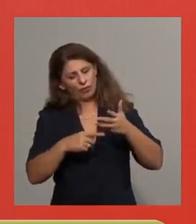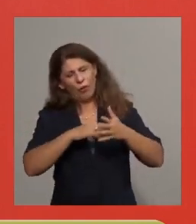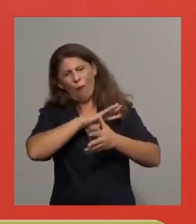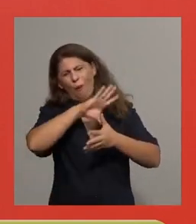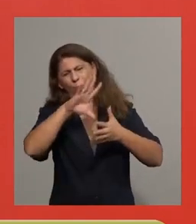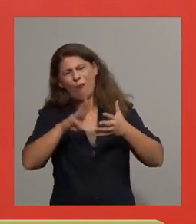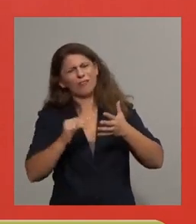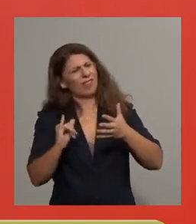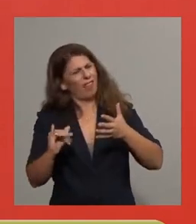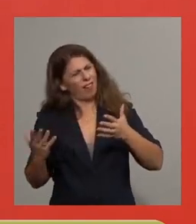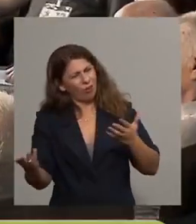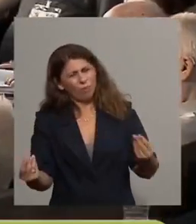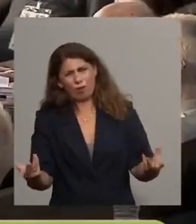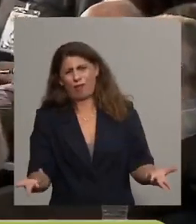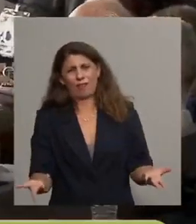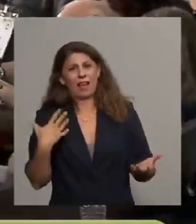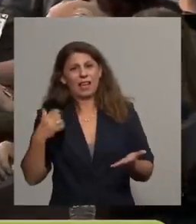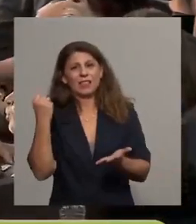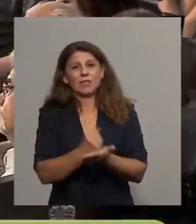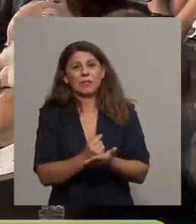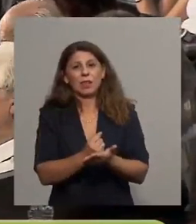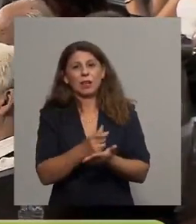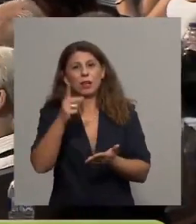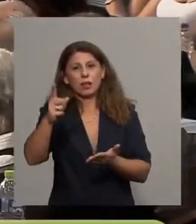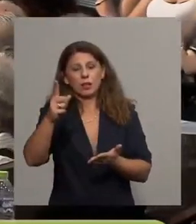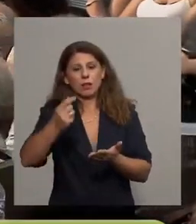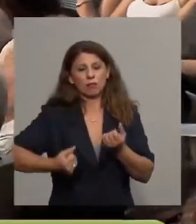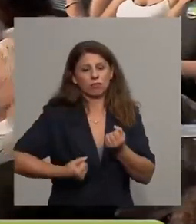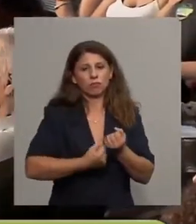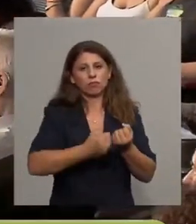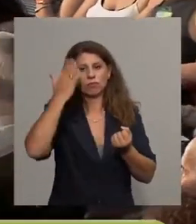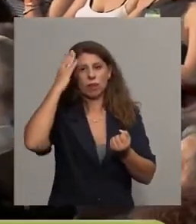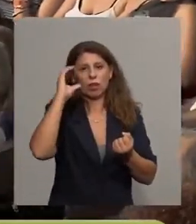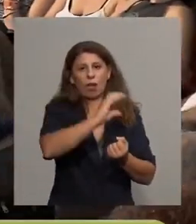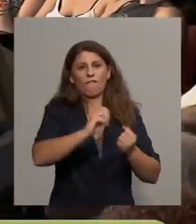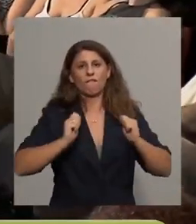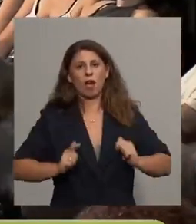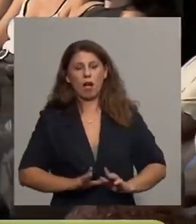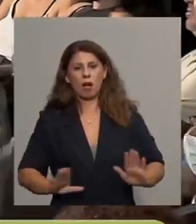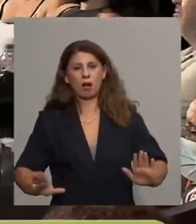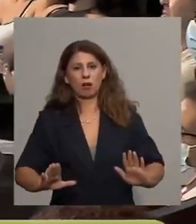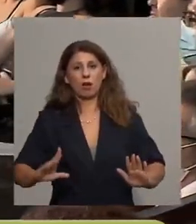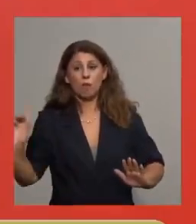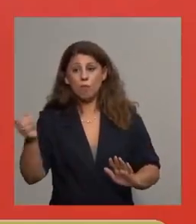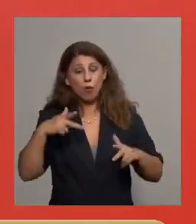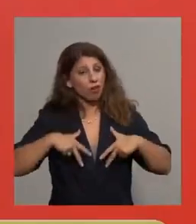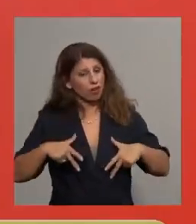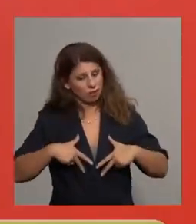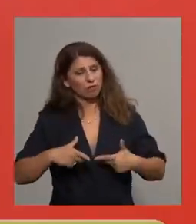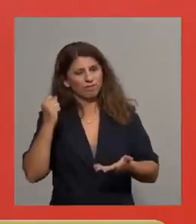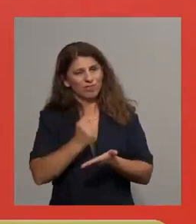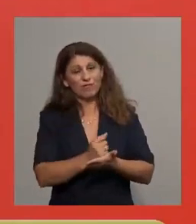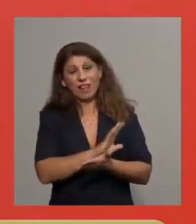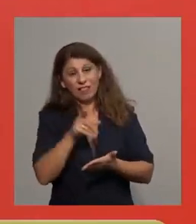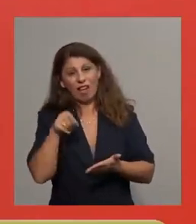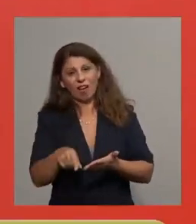πολλά έχουν τη σφραγίδα της πολιτικής υπέρ του κεφαλαίου που βάζουν διαδοχικά όλες οι κυβερνήσεις.